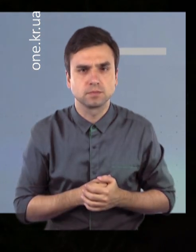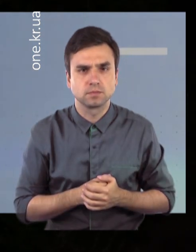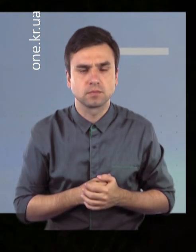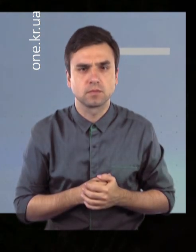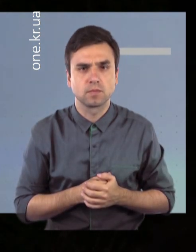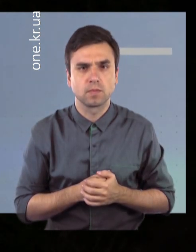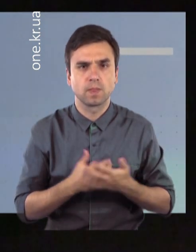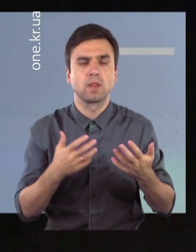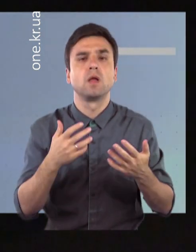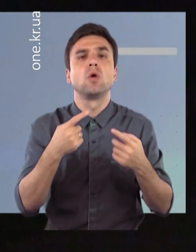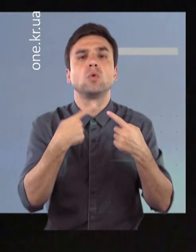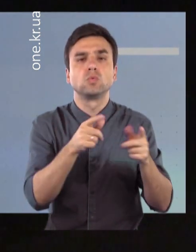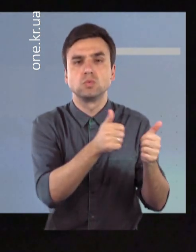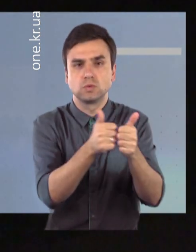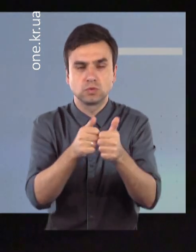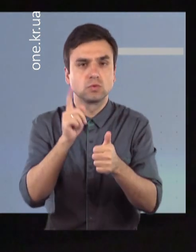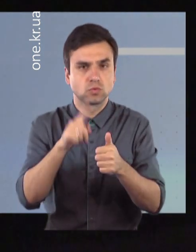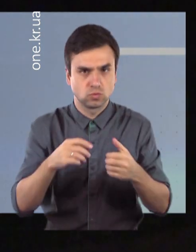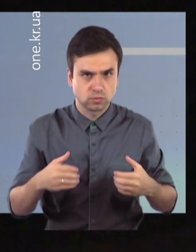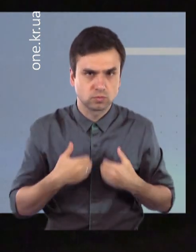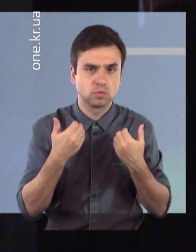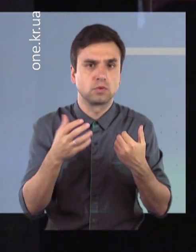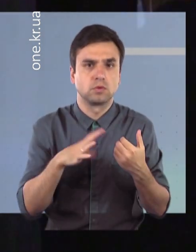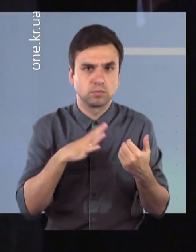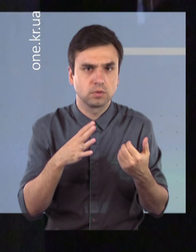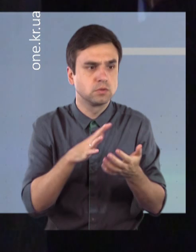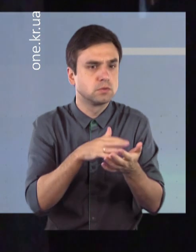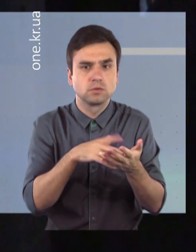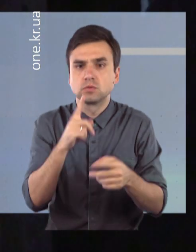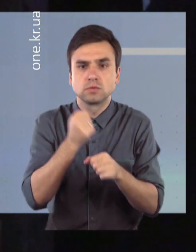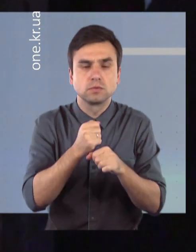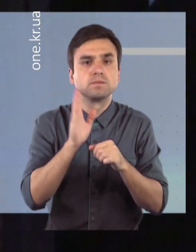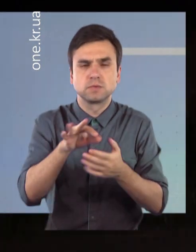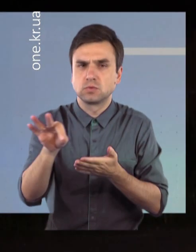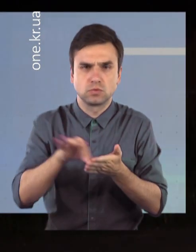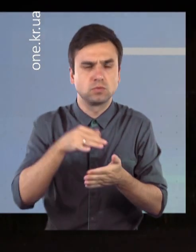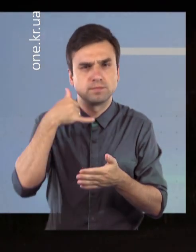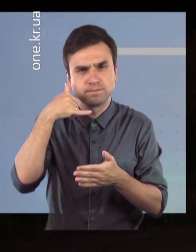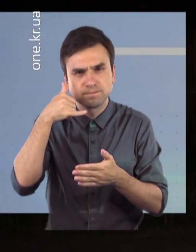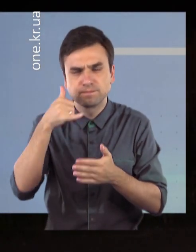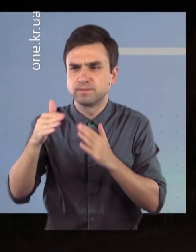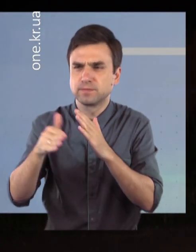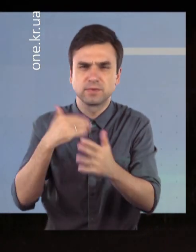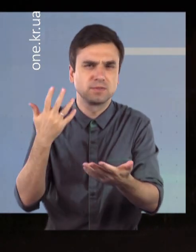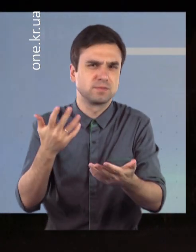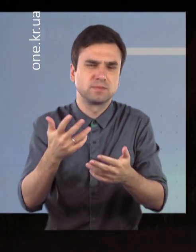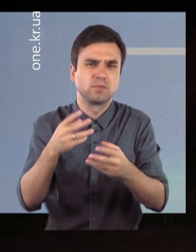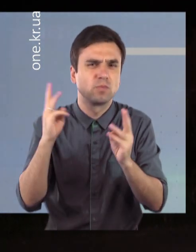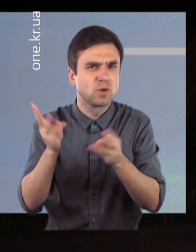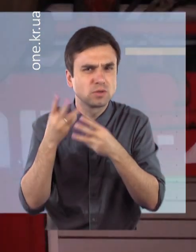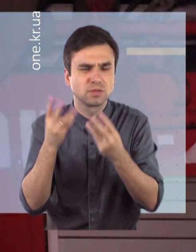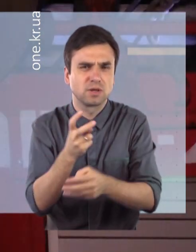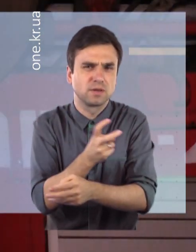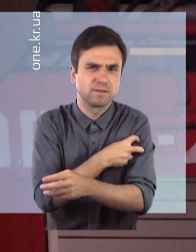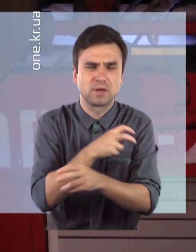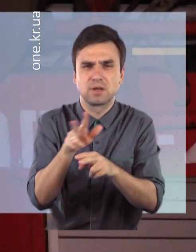їй злякалася. Налякав незвичний для цього району гомін і інших сусідів, тож місцеві, не зволікаючи, повідомили про